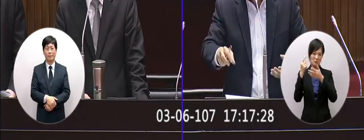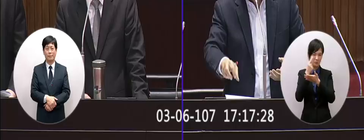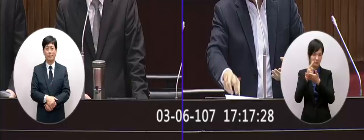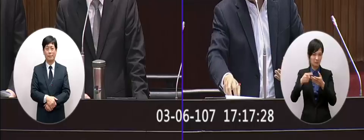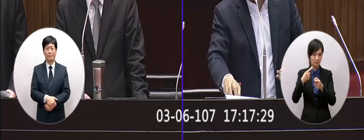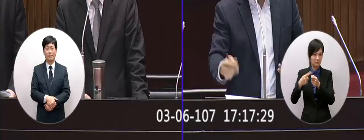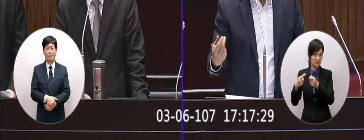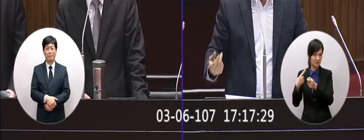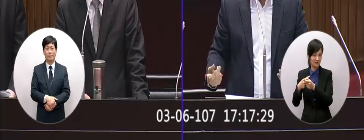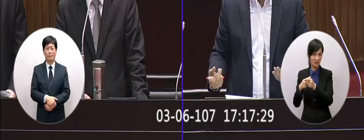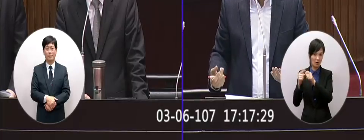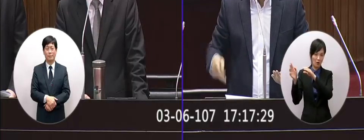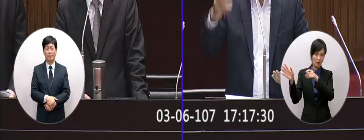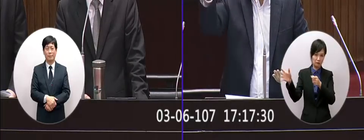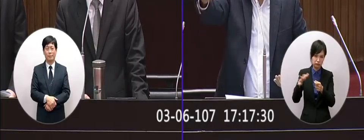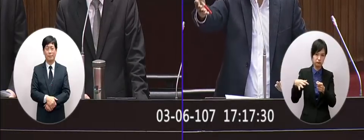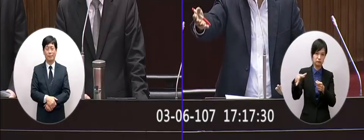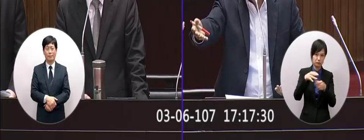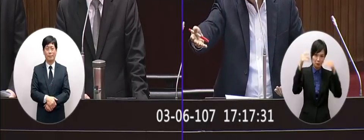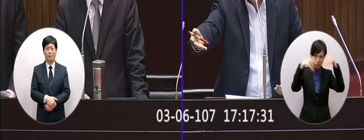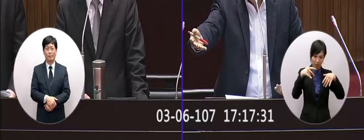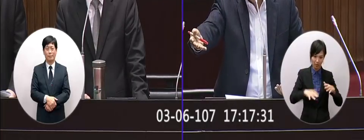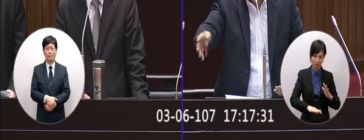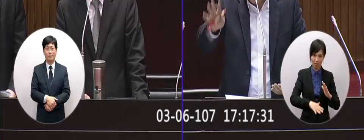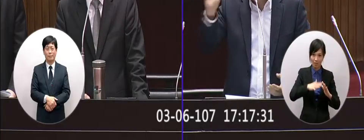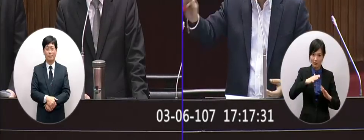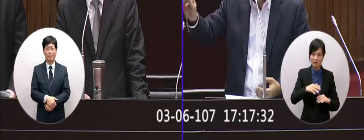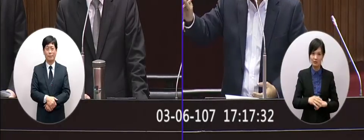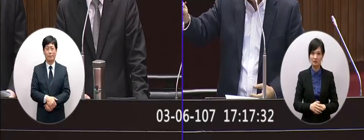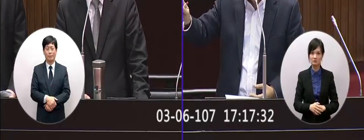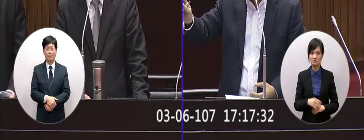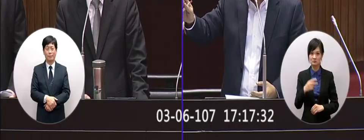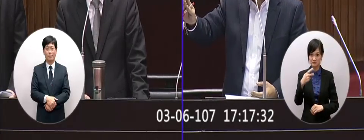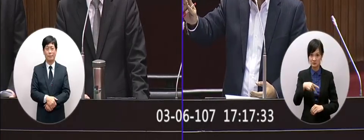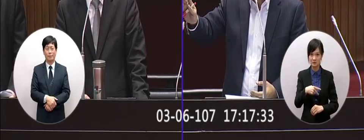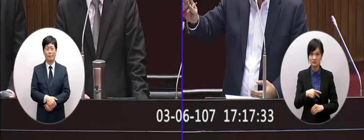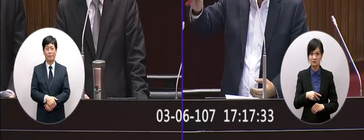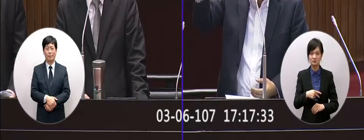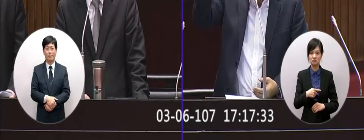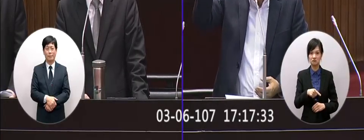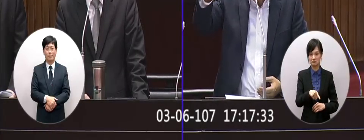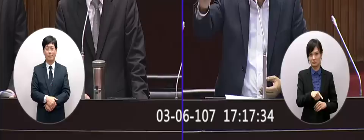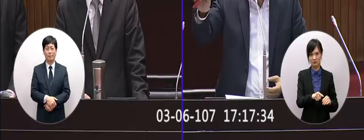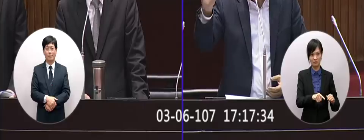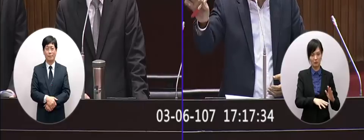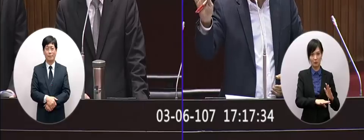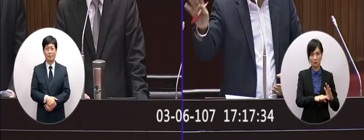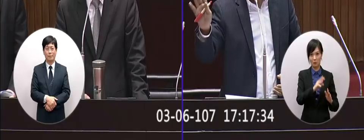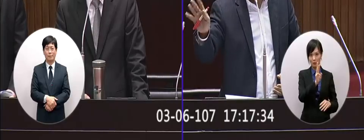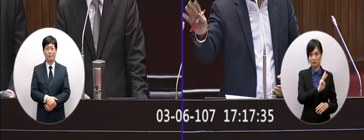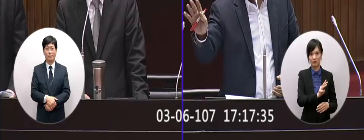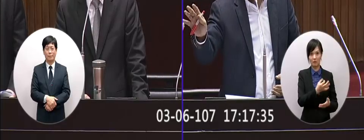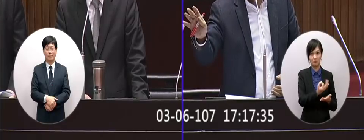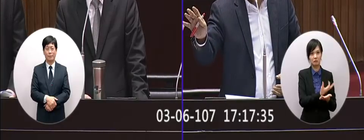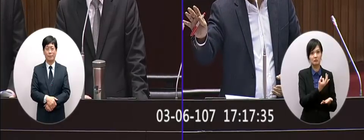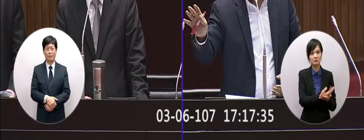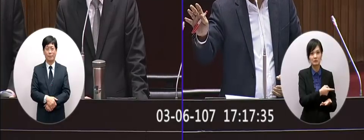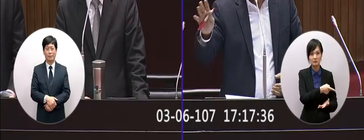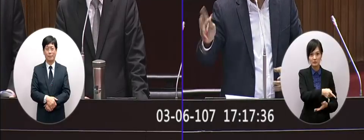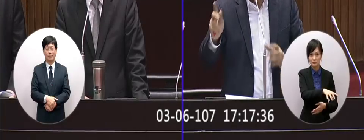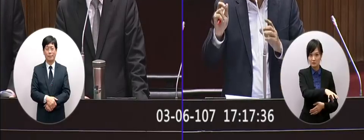但是小琉球是真惨，你也欠水啊。新农本地也欠水，但是自来公司我有甲拜